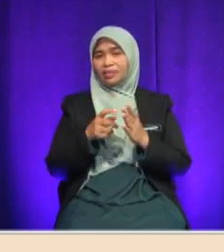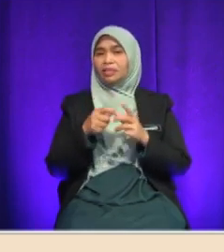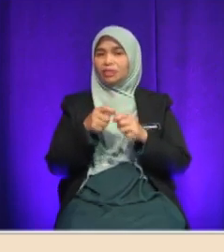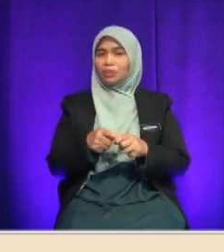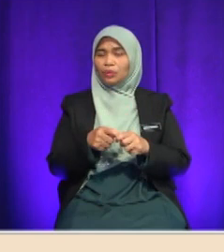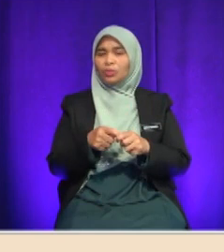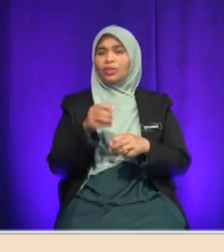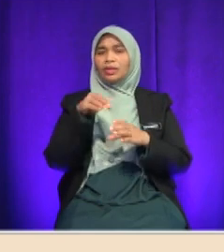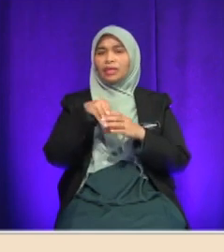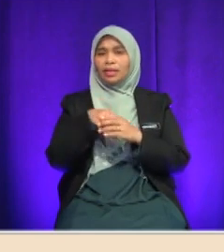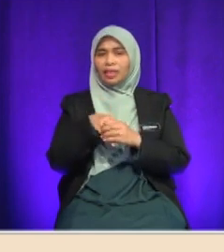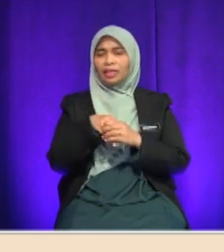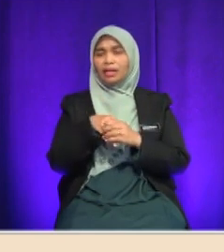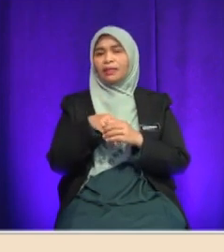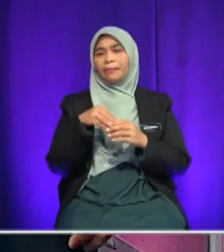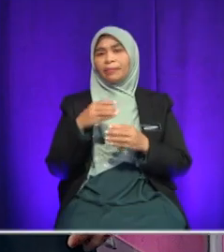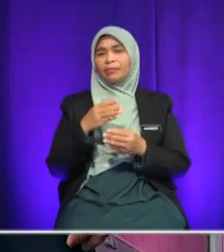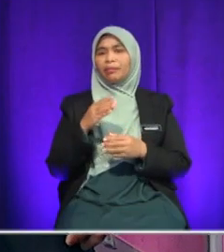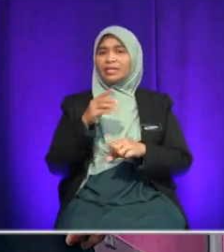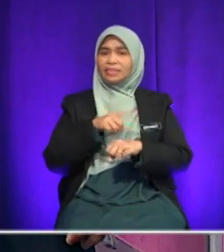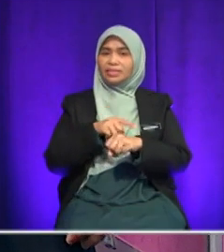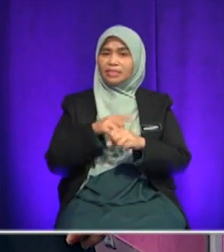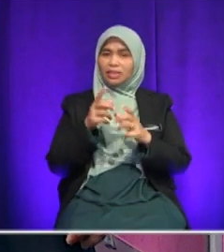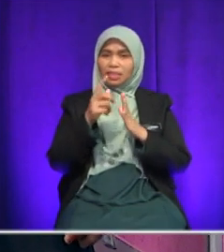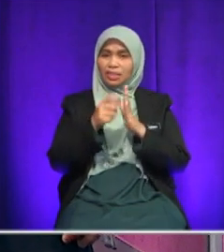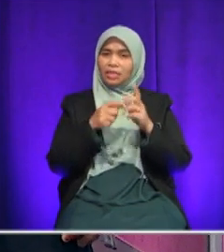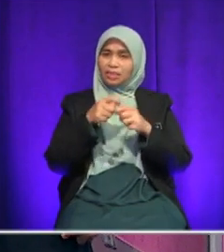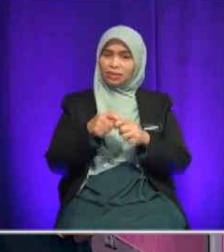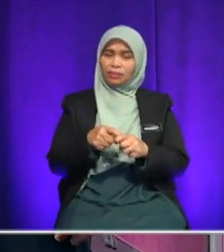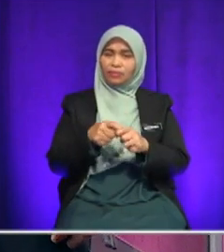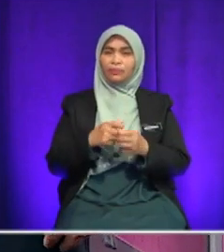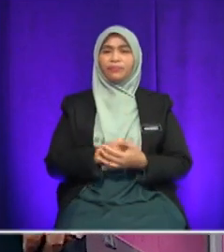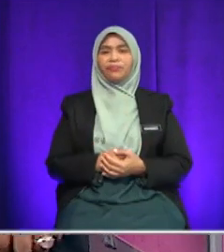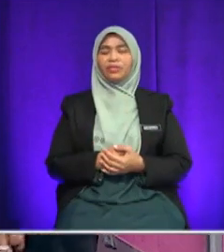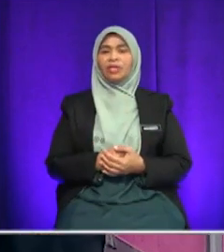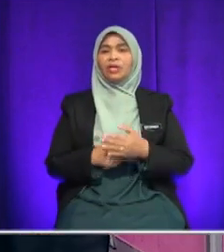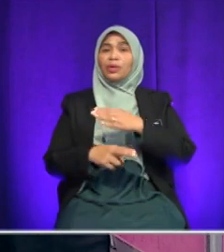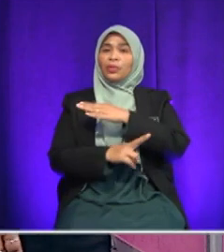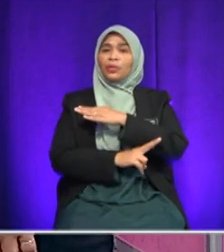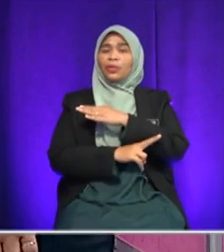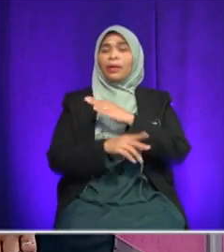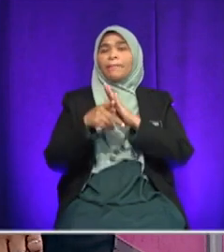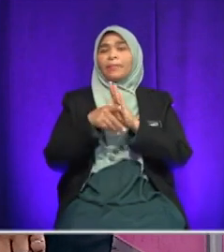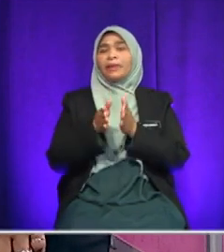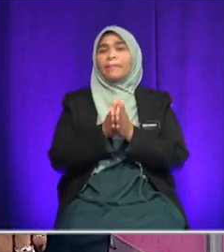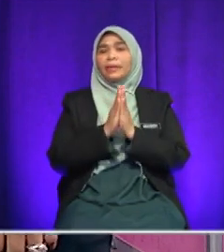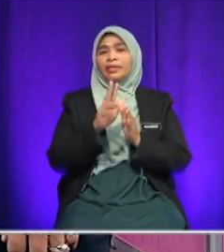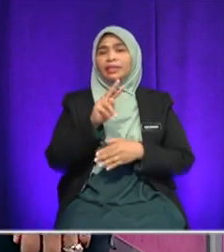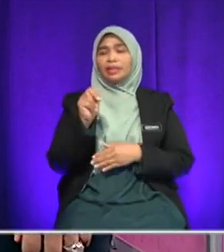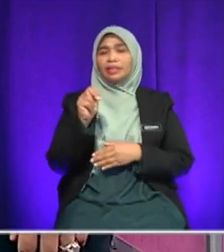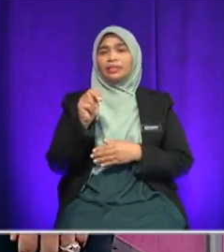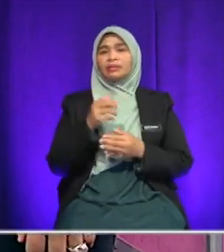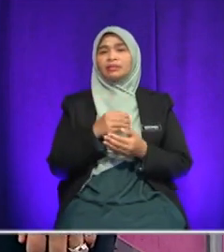jangka masa tertentu. Okey. Hukum permintaan. Okey, hukum permintaan